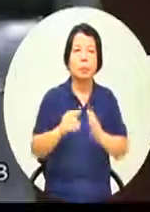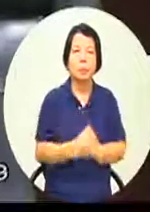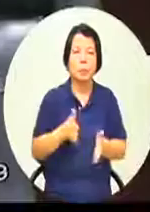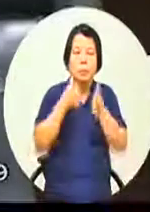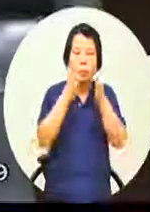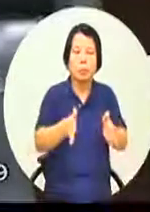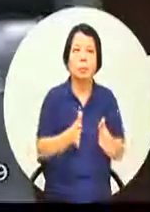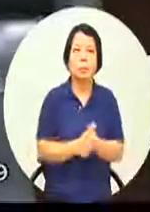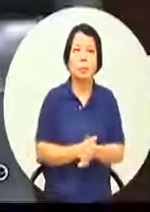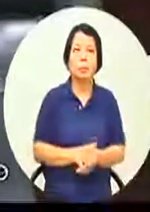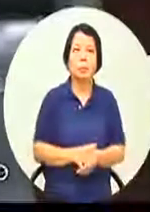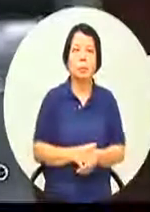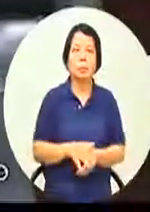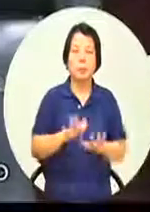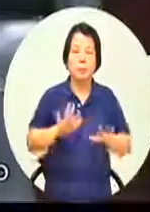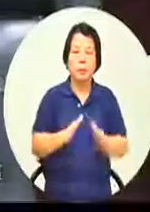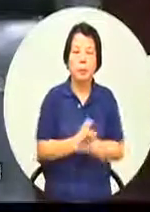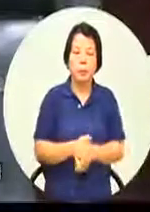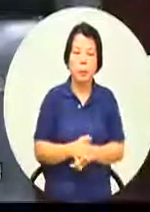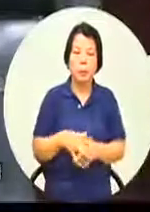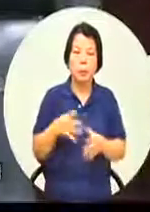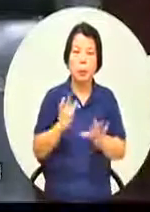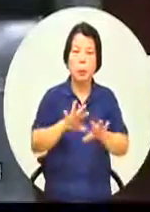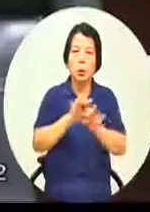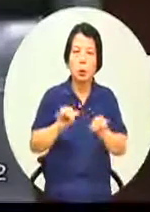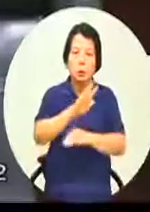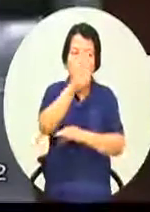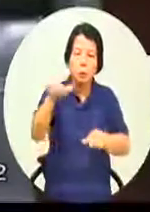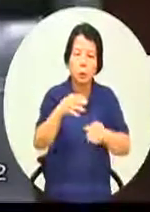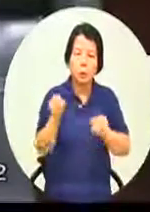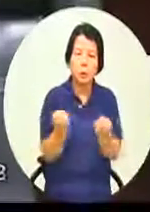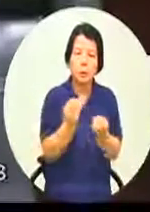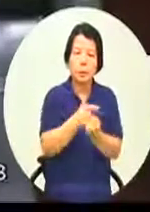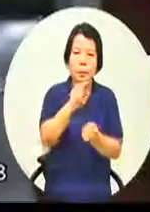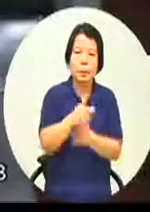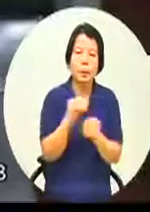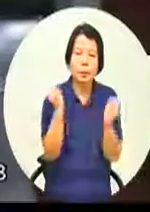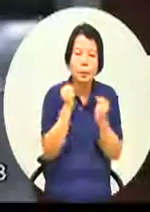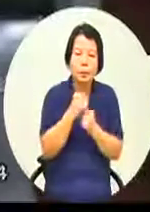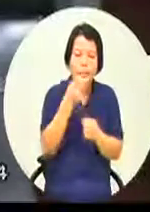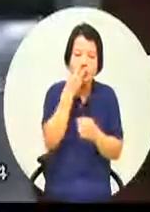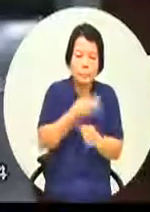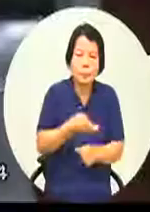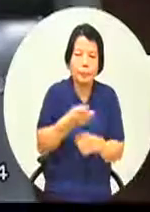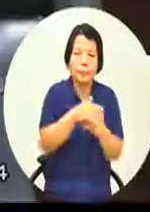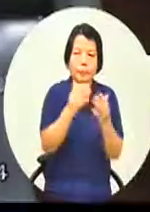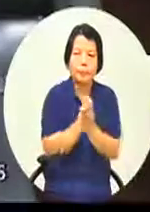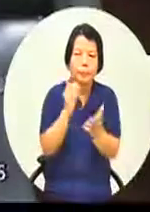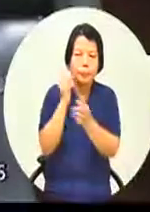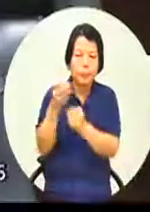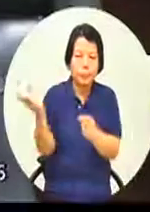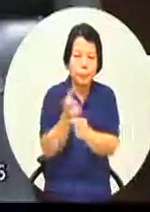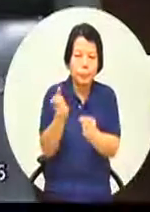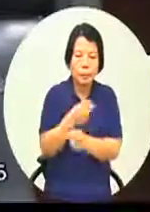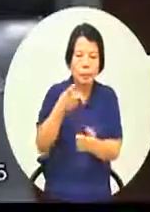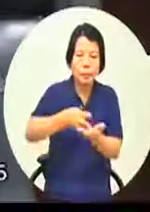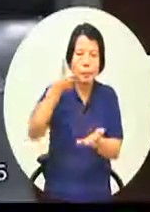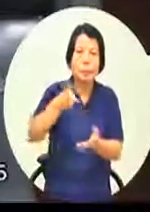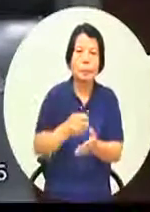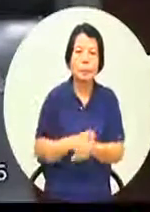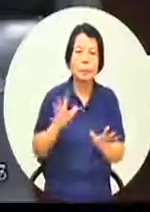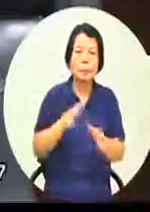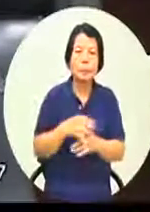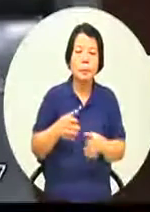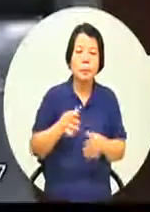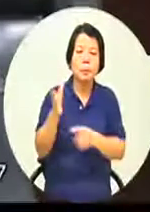对这些有这种天灾地变严重的，不管是寒害还也好，还是近两次的风灾，我们的农